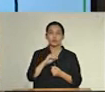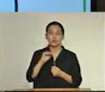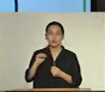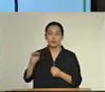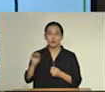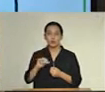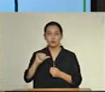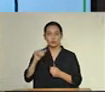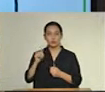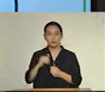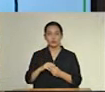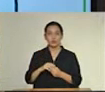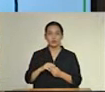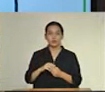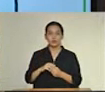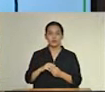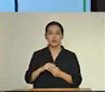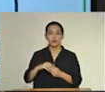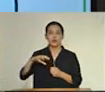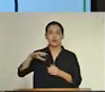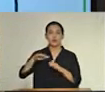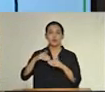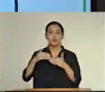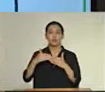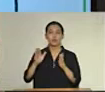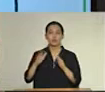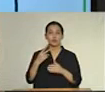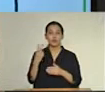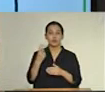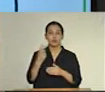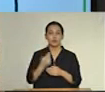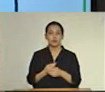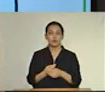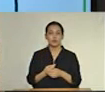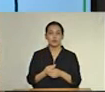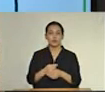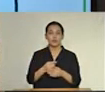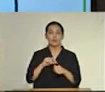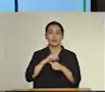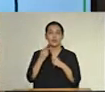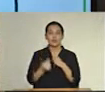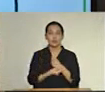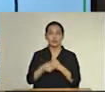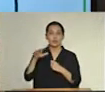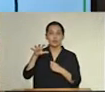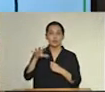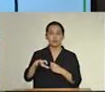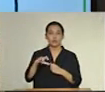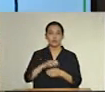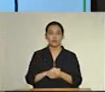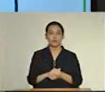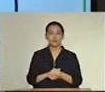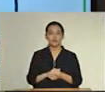Birinchi idishni qopqog'ini ochiq qoldiradi. Ikkinchi idishni doka bilan berkitadi va uchinchi